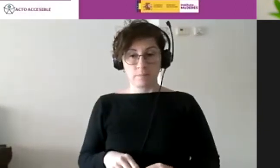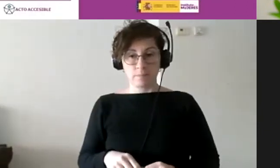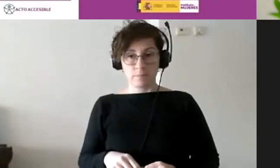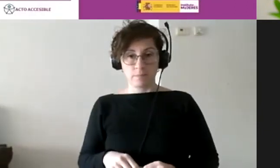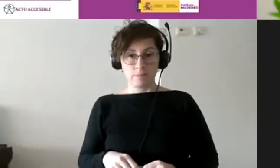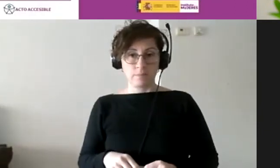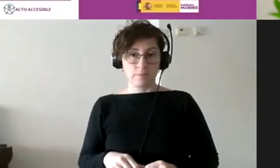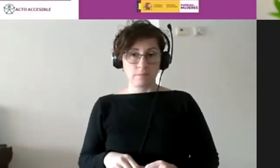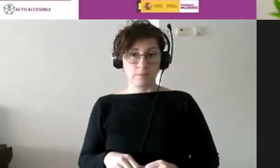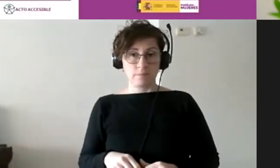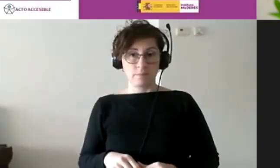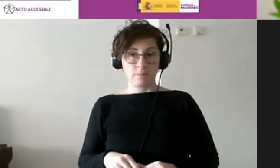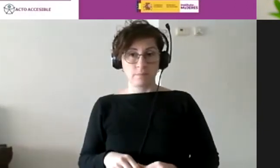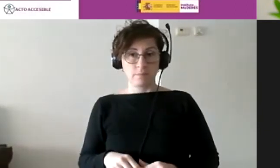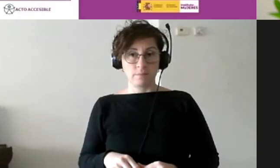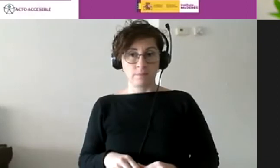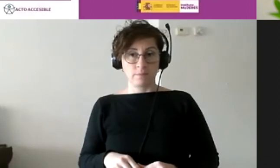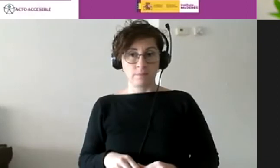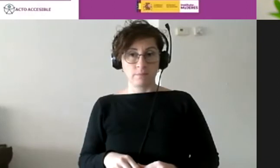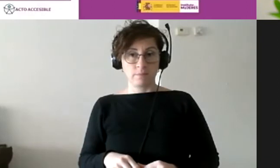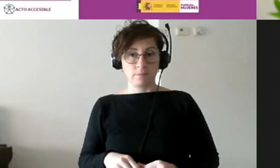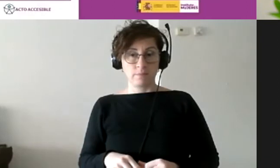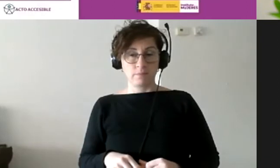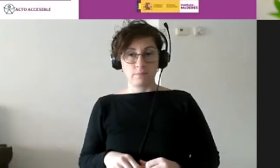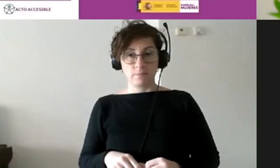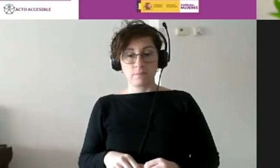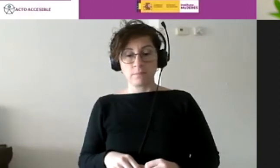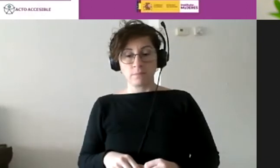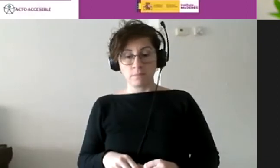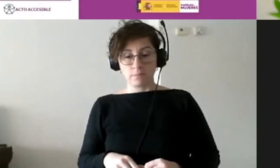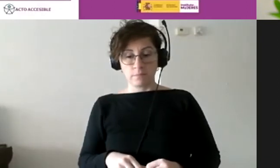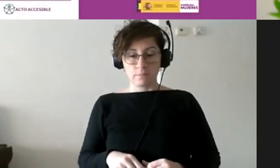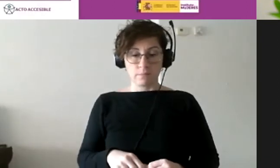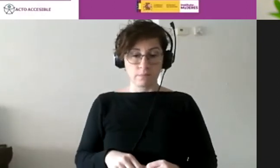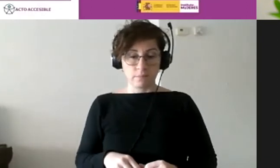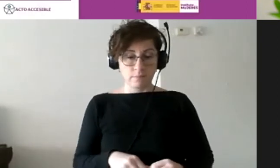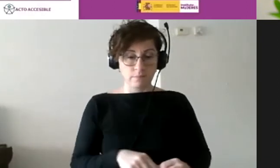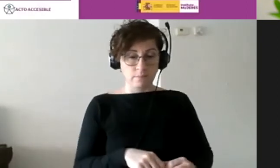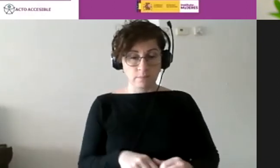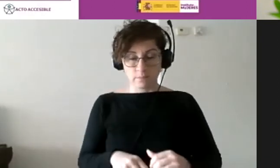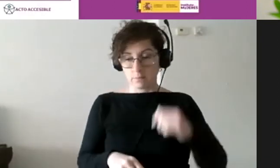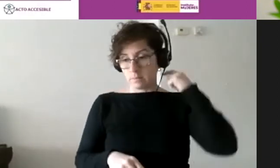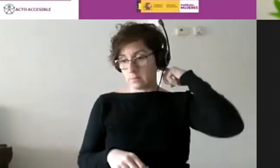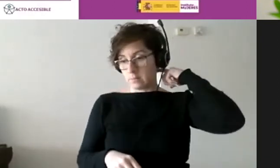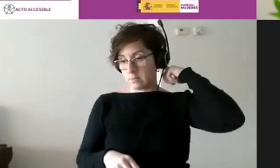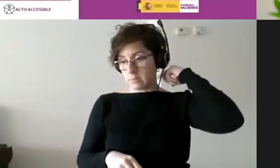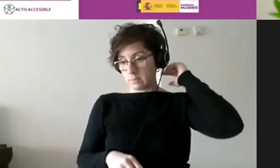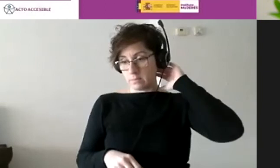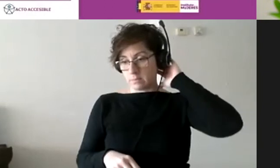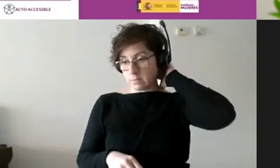с Волновахи. И здесь, проживая несколько дней,